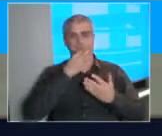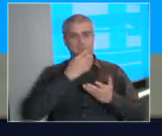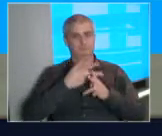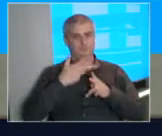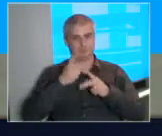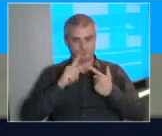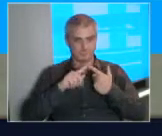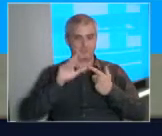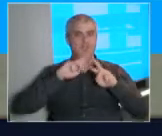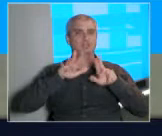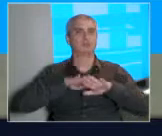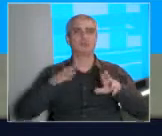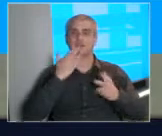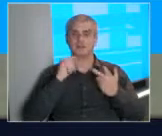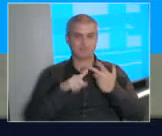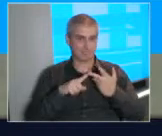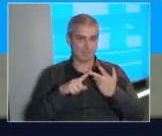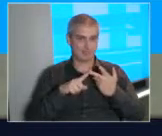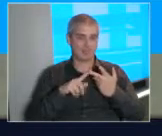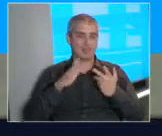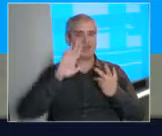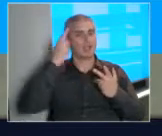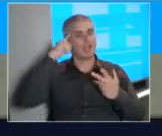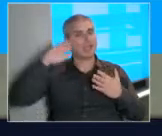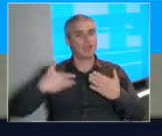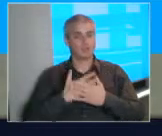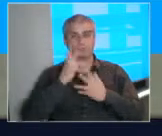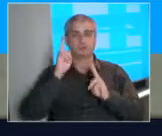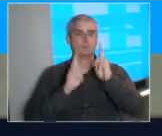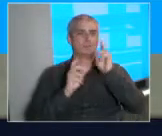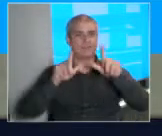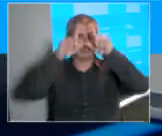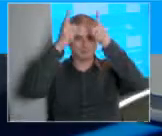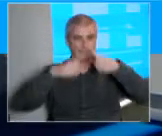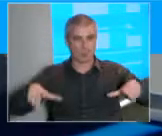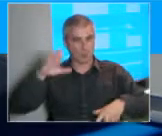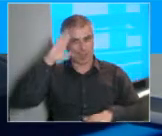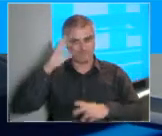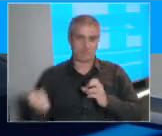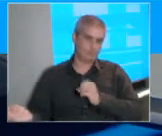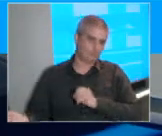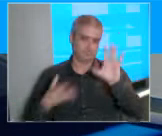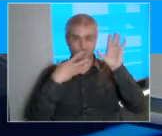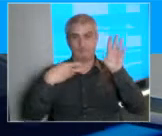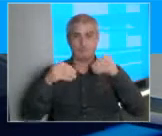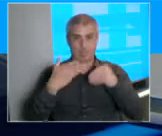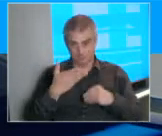של רשות מקרקעי ישראל, עמק החדשנות, יסגרו את בתי הזיקוק בחיפה, אפרופו נפט,